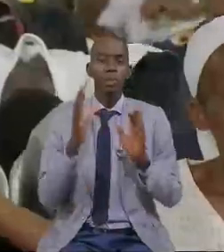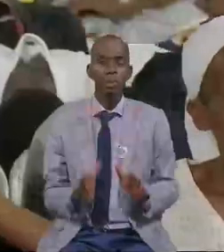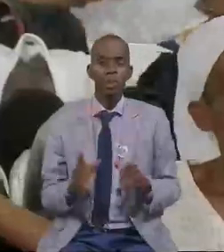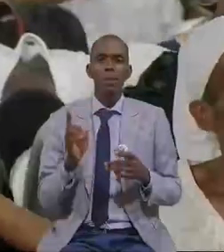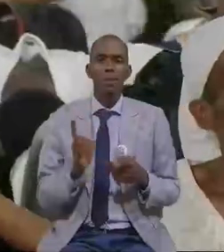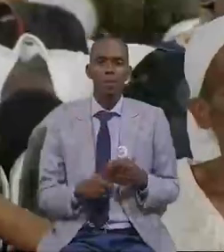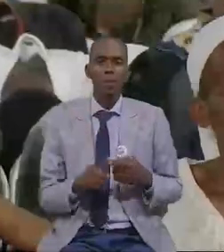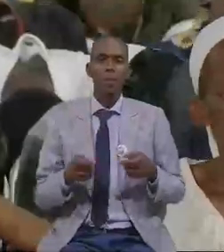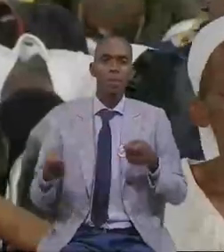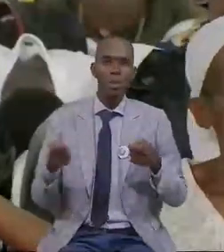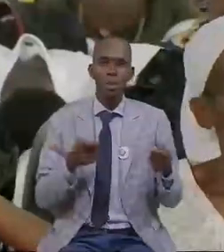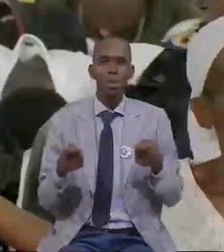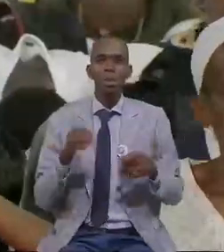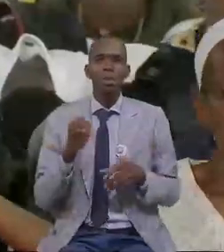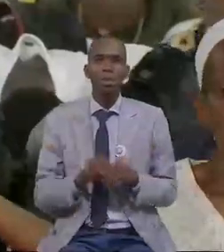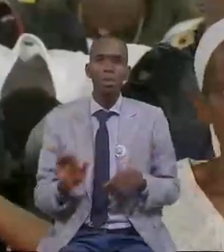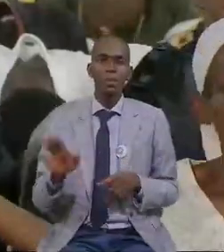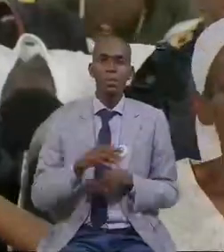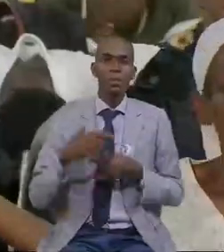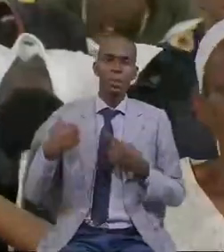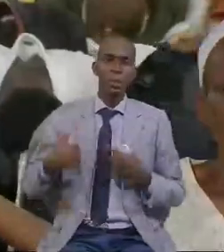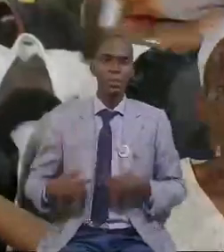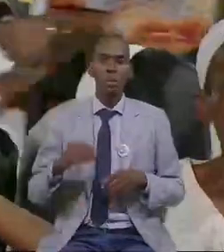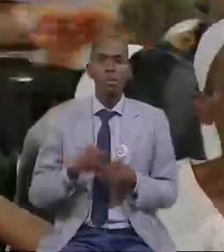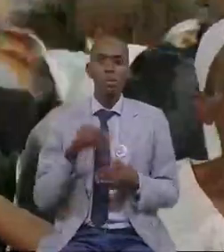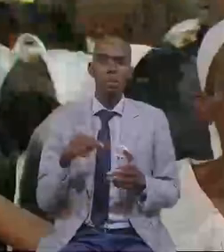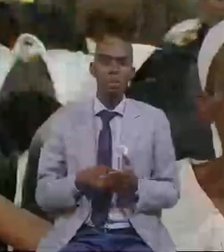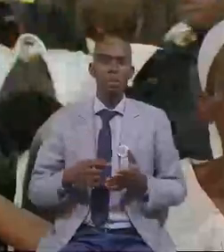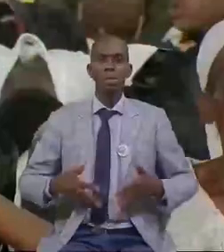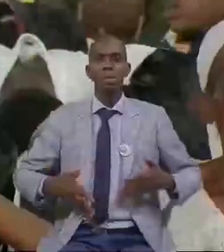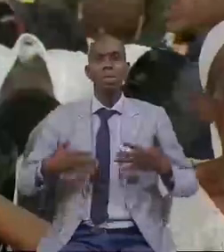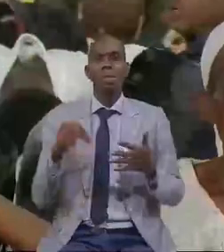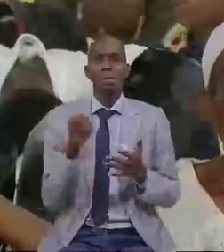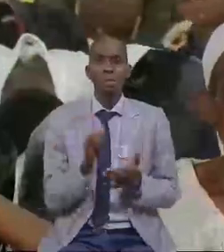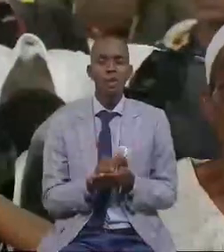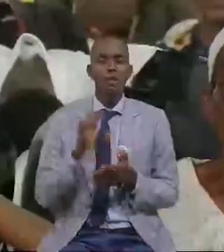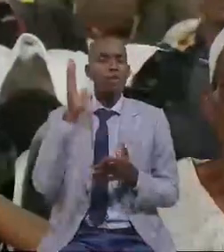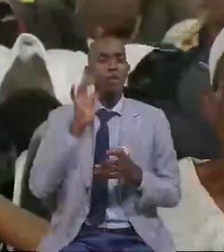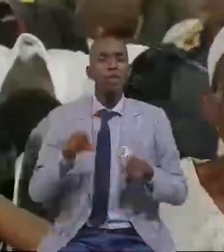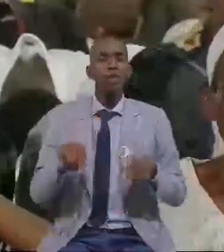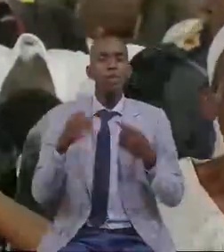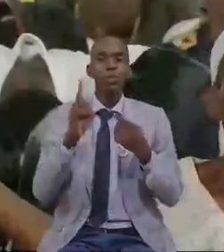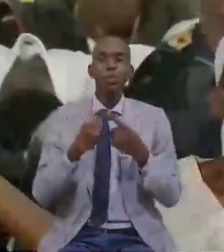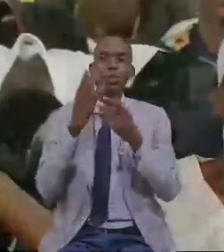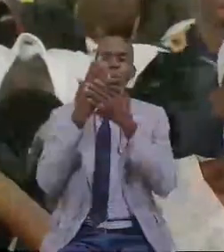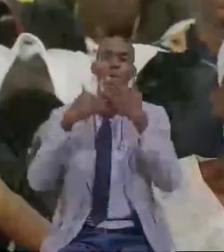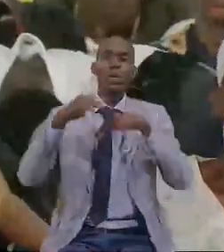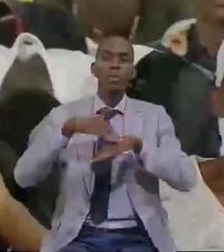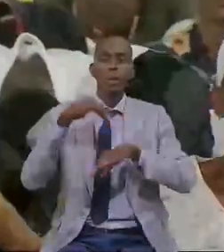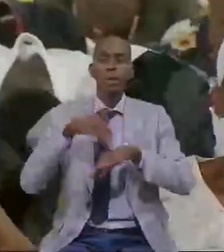ceux qui permettent à Christ, le Rédempteur, de régner dans leur corps, dans cette vie, qui iront au ciel